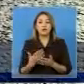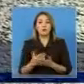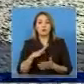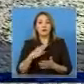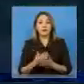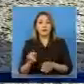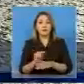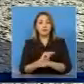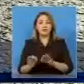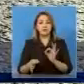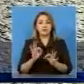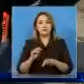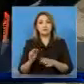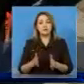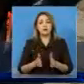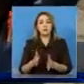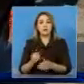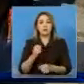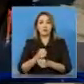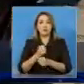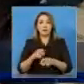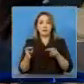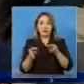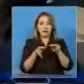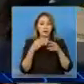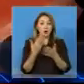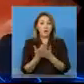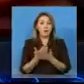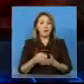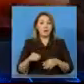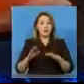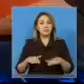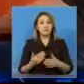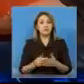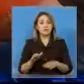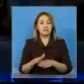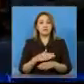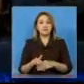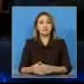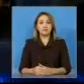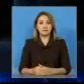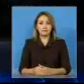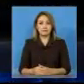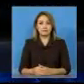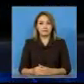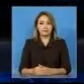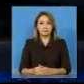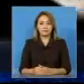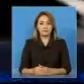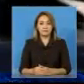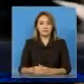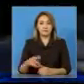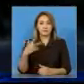недавно провели средний ремонт дороги. Рабочая группа проверяет ход работ до и после прокладки асфальта. По трем